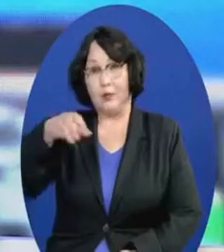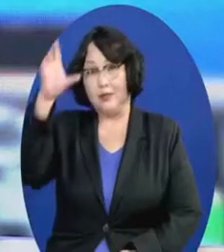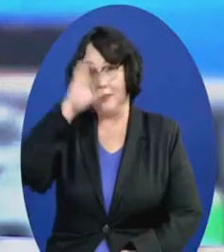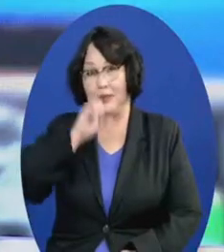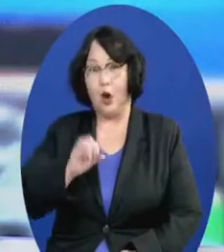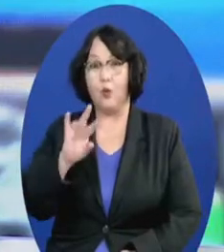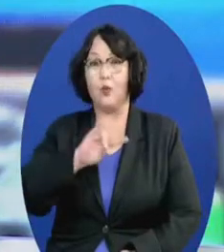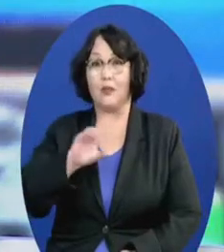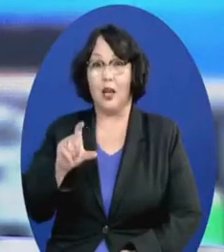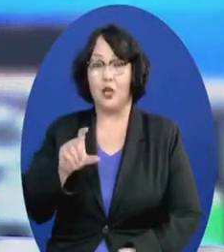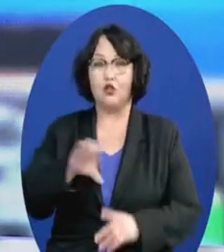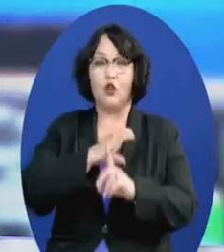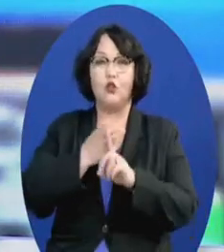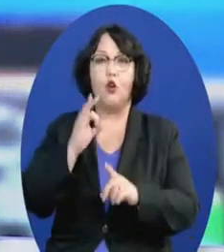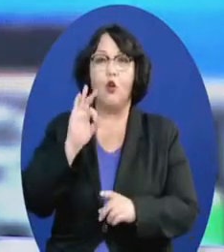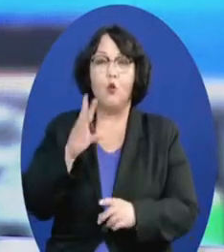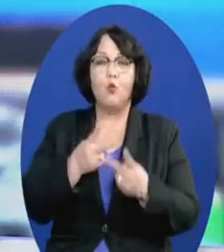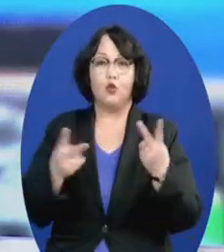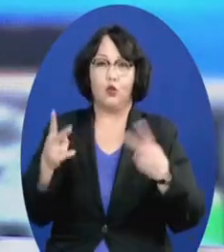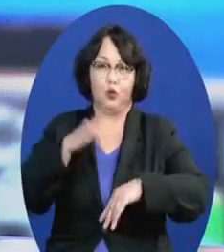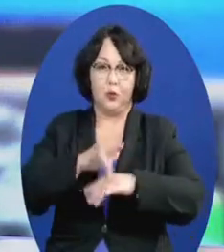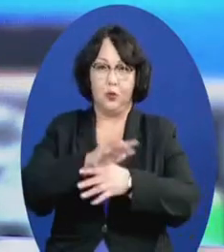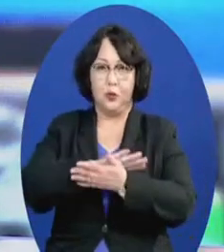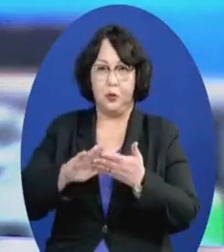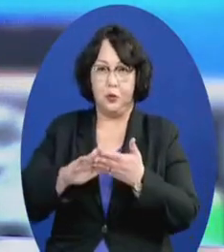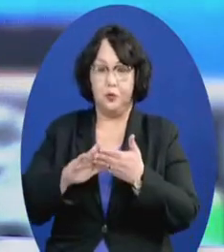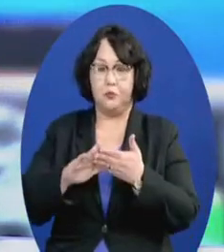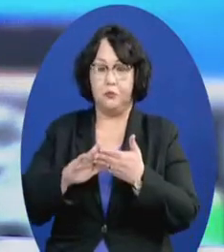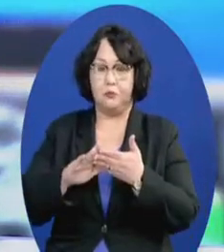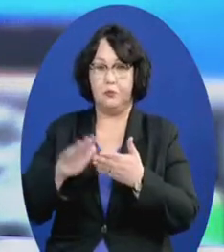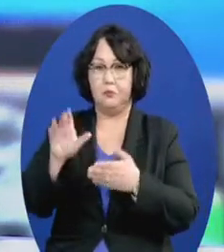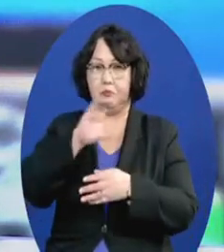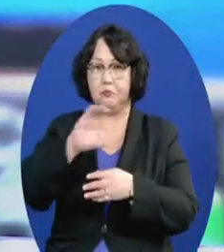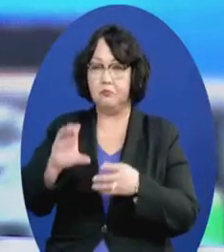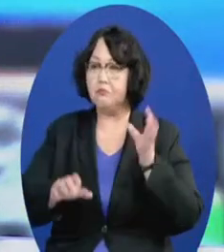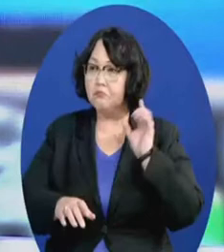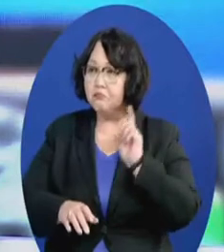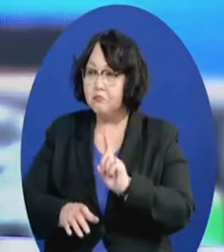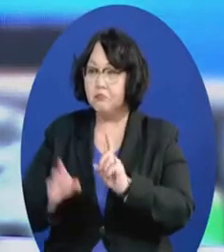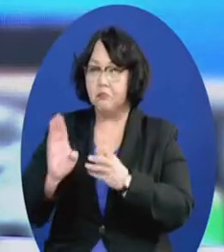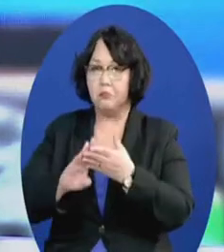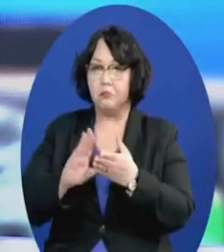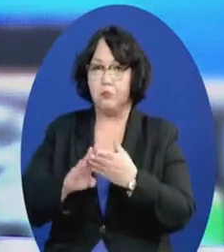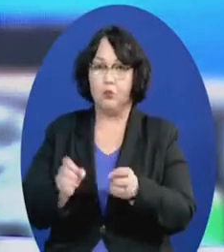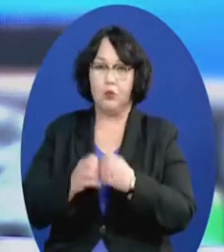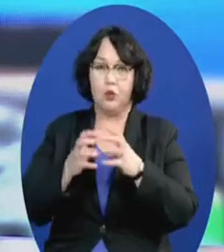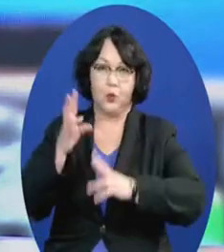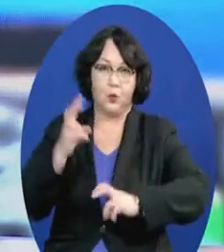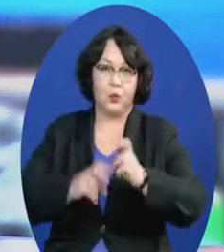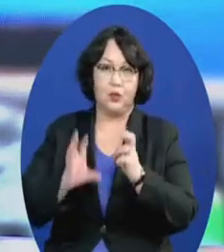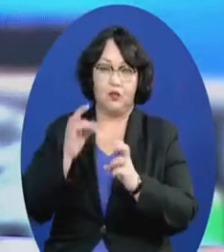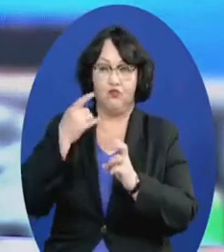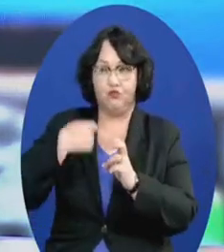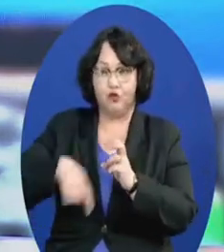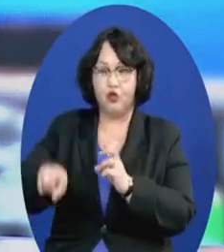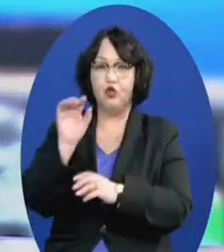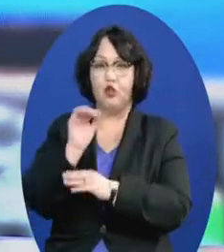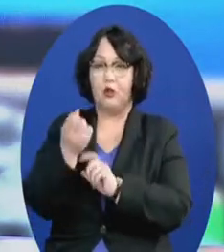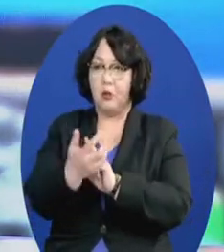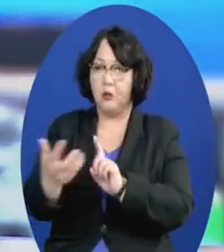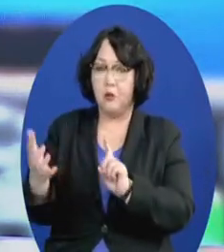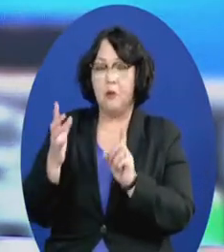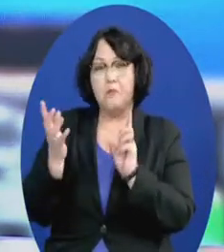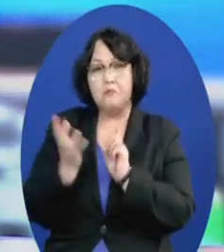Төрөнхөөс оюун эрдэнэ соёлын үеийн үндэсний төвийн шинэ байран зочилж соёлын бүтээлч үйлдвэрлэлийн салбарын төлөөлөлтөд уулзалт хийлээ. Соёлурлагын